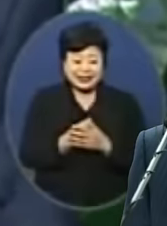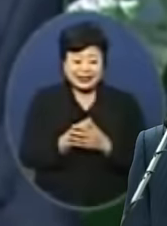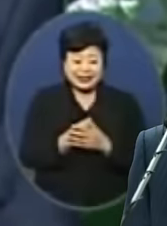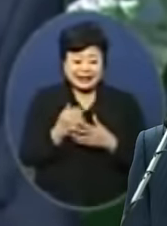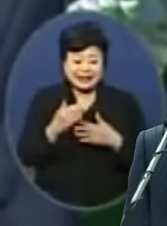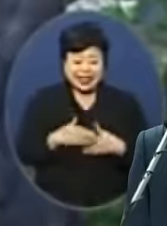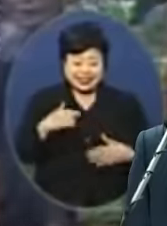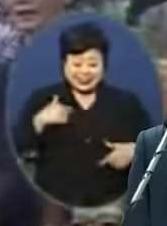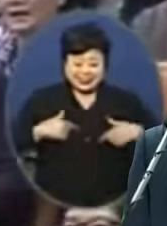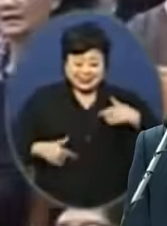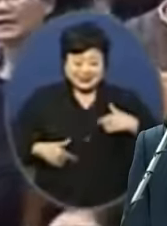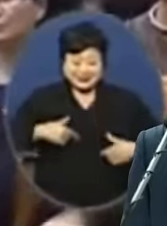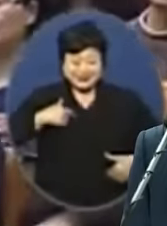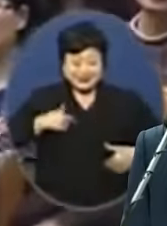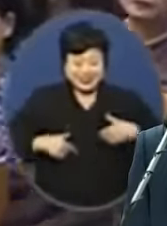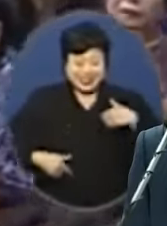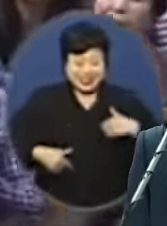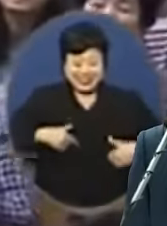나는 기쁩니다.